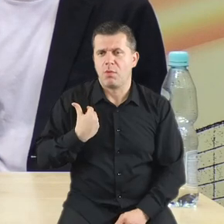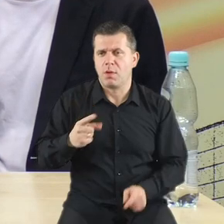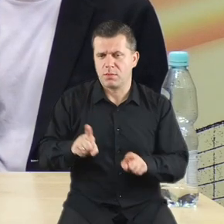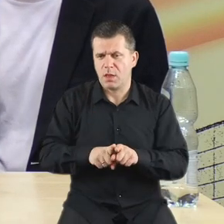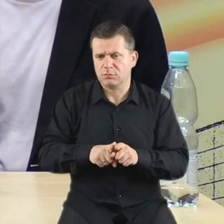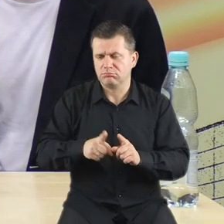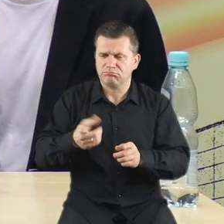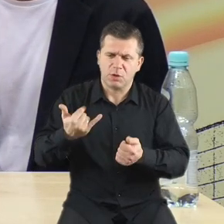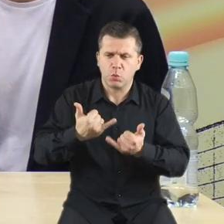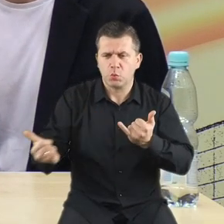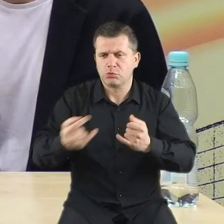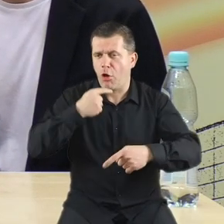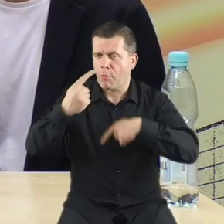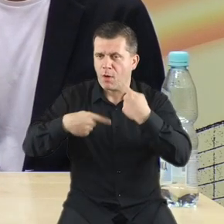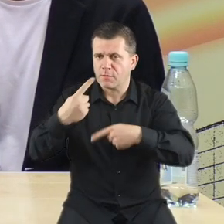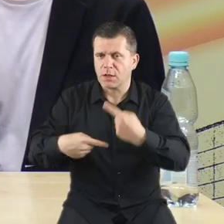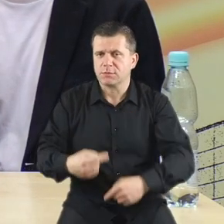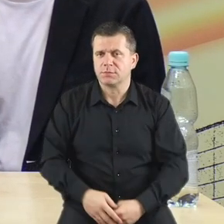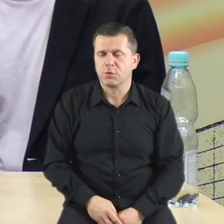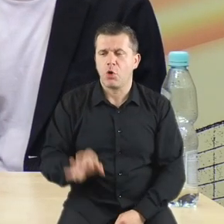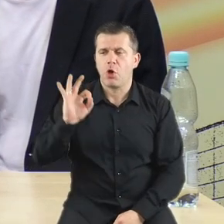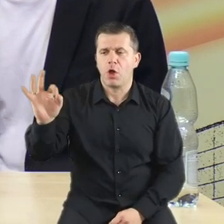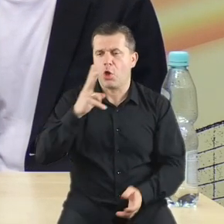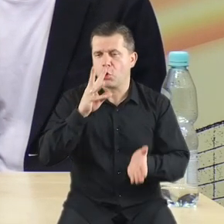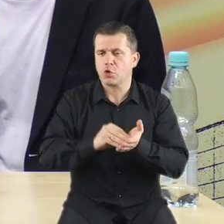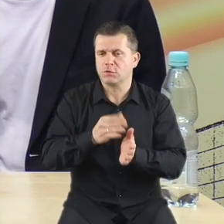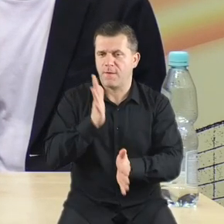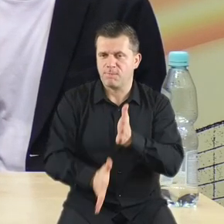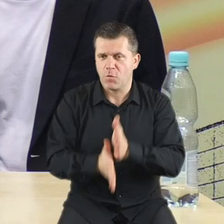opowieści o ich doświadczeniu wojny.